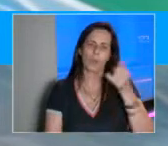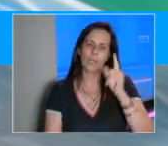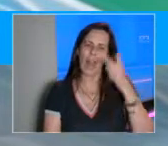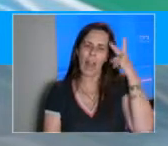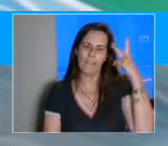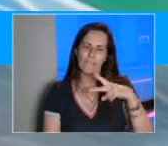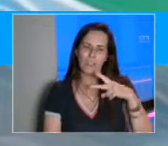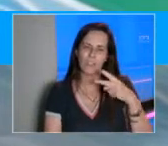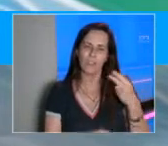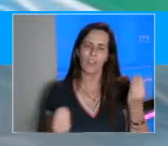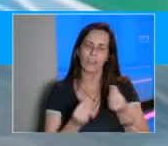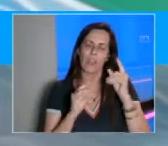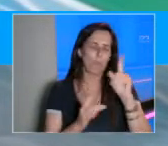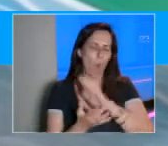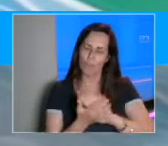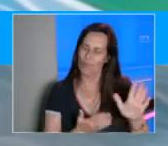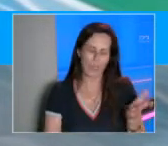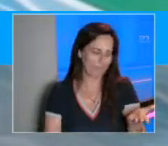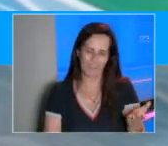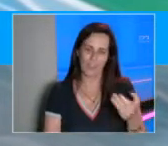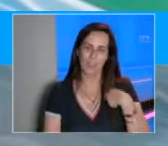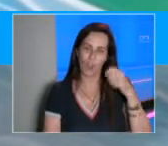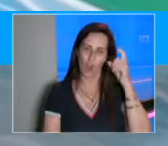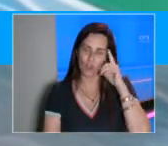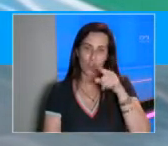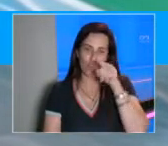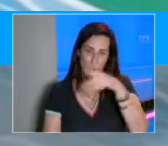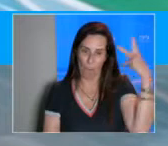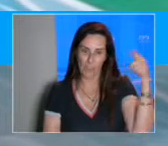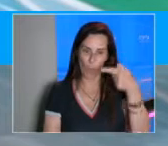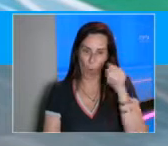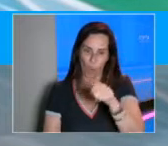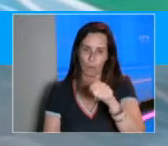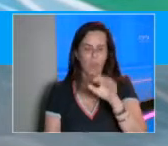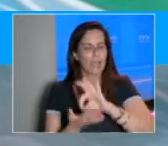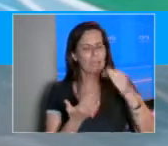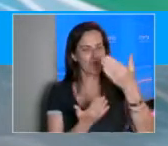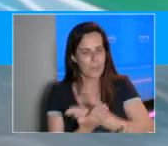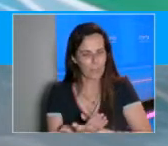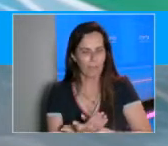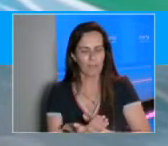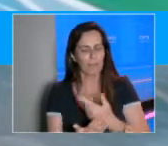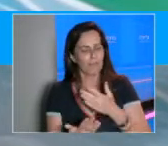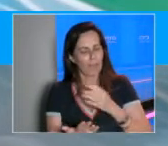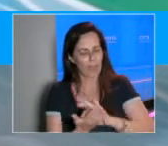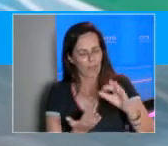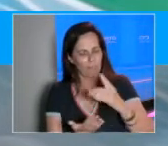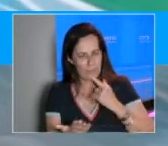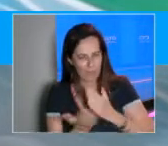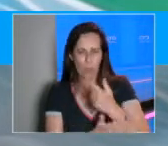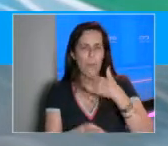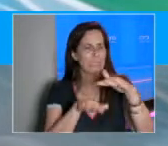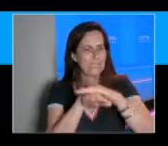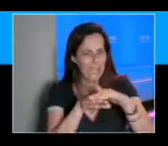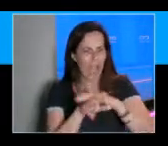להבין שהתמונה היא מאוד מאוד מורכבת. אני חושב שאיתמר כתב מכתב בגילוי לב, הוא קודם כל